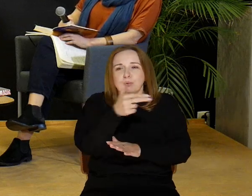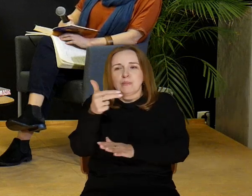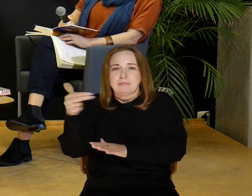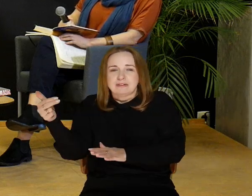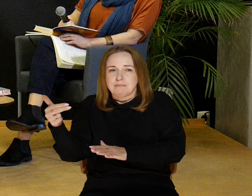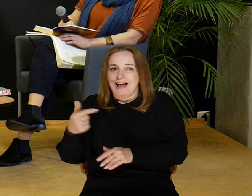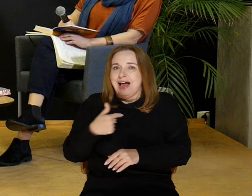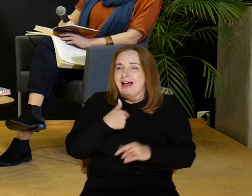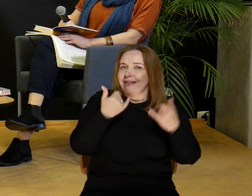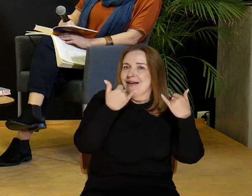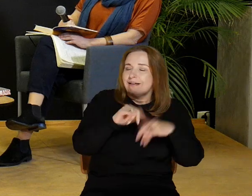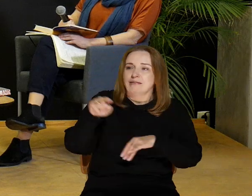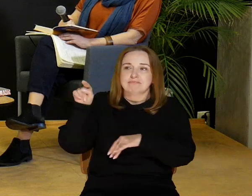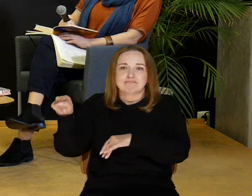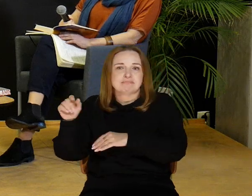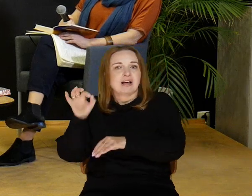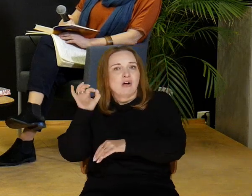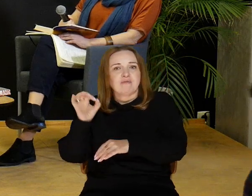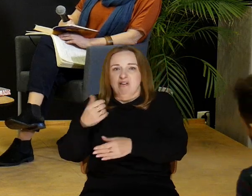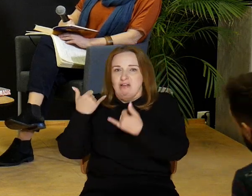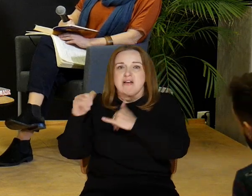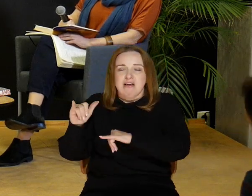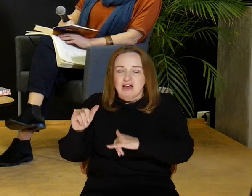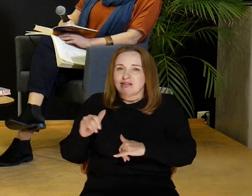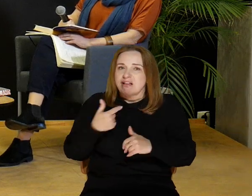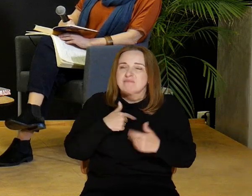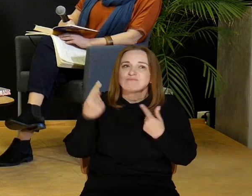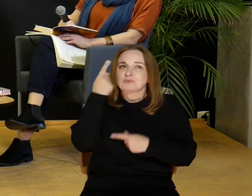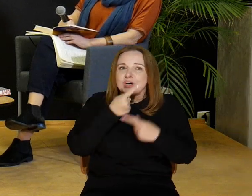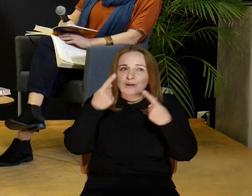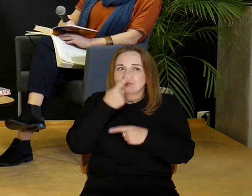niej z zupełnie innymi narzędziami, inną refleksją.